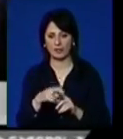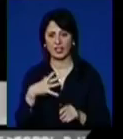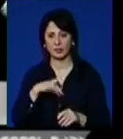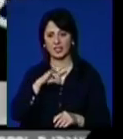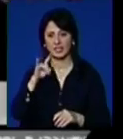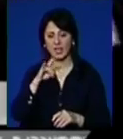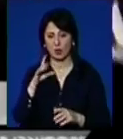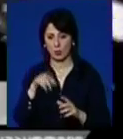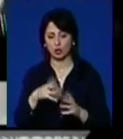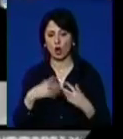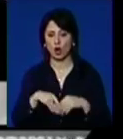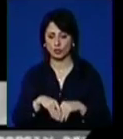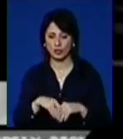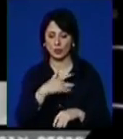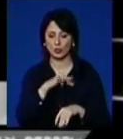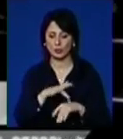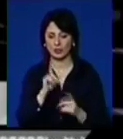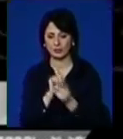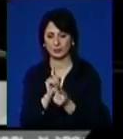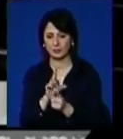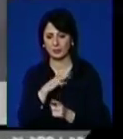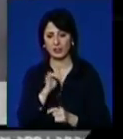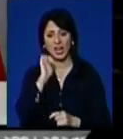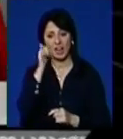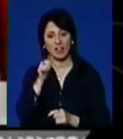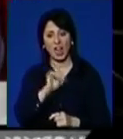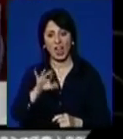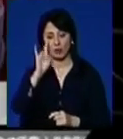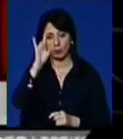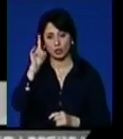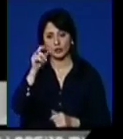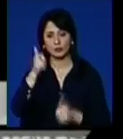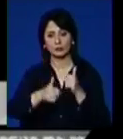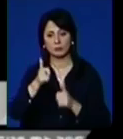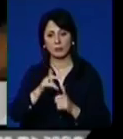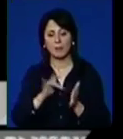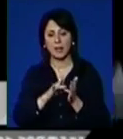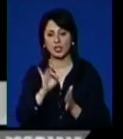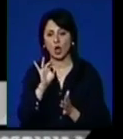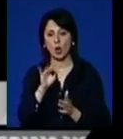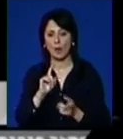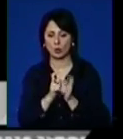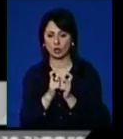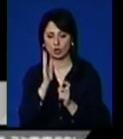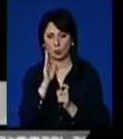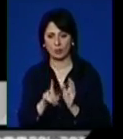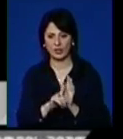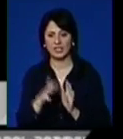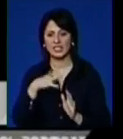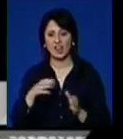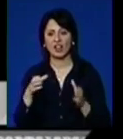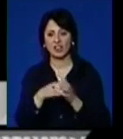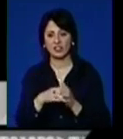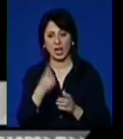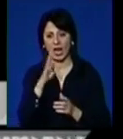თბილისის საერთაშორისო აეროპორტში ოჯახის წევრები და გულშემატკივრები დახვდნენ. ხვალიდან კი ევროპის ჩემპიონატზე ასპარეზობა ბერძნულ რომაულ სტილი ჭიდაობაში დაიწყება, სადაც საქართველოს